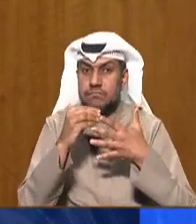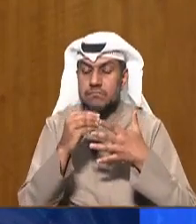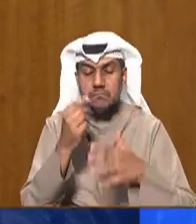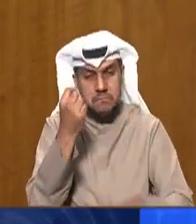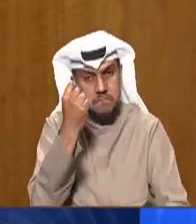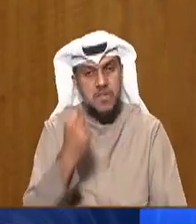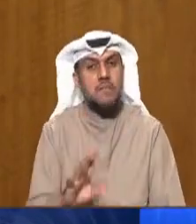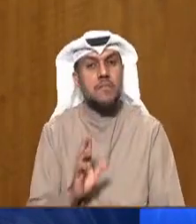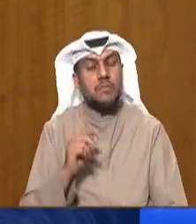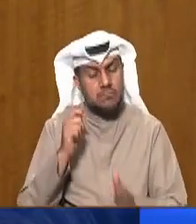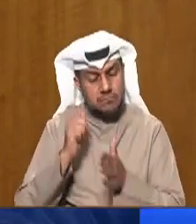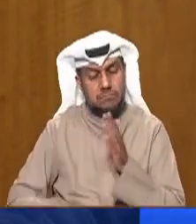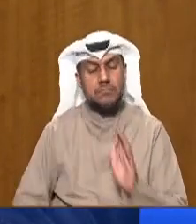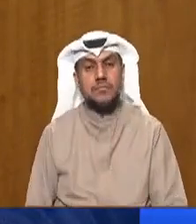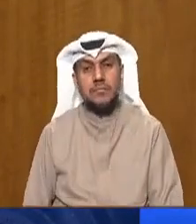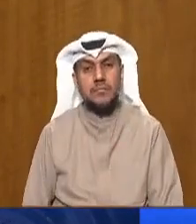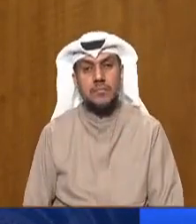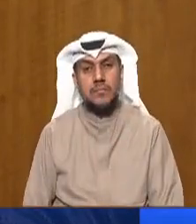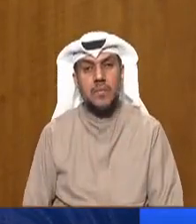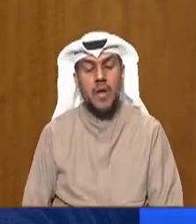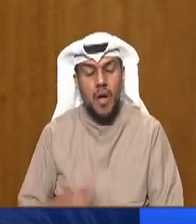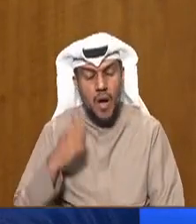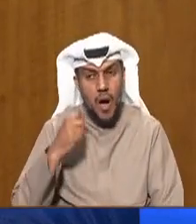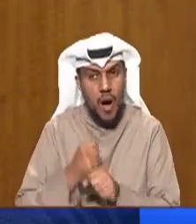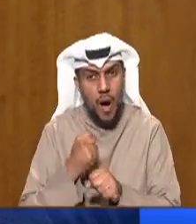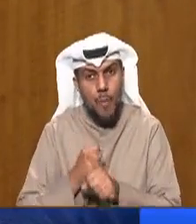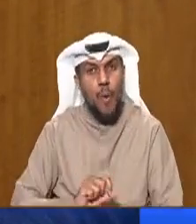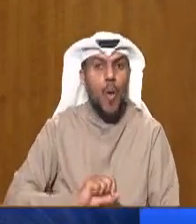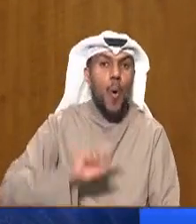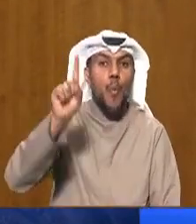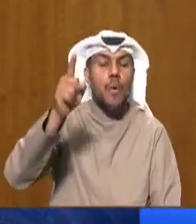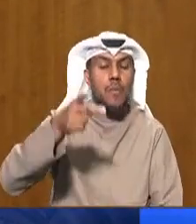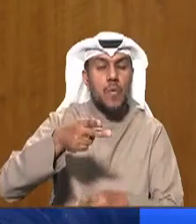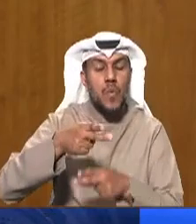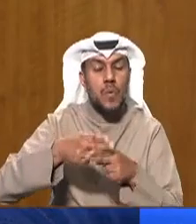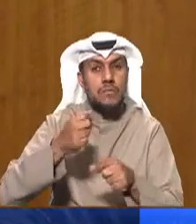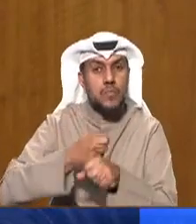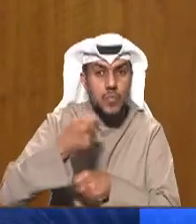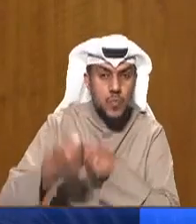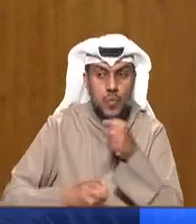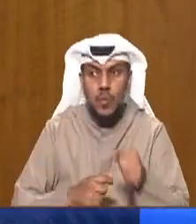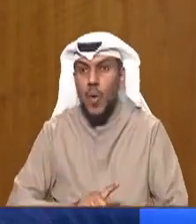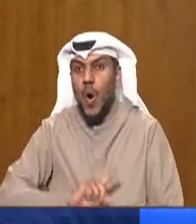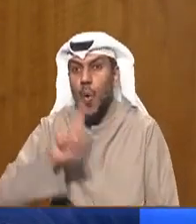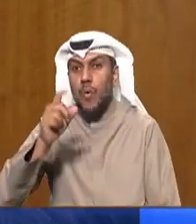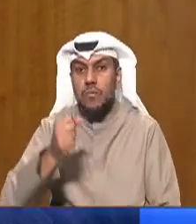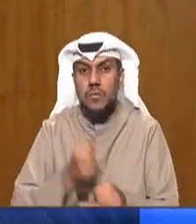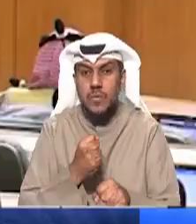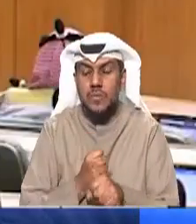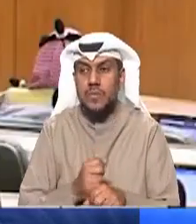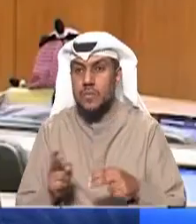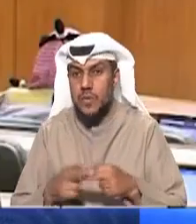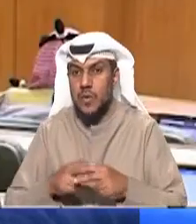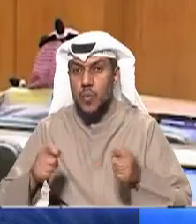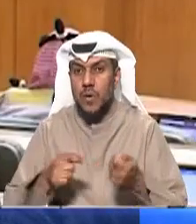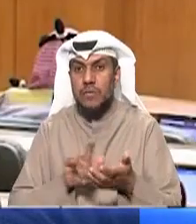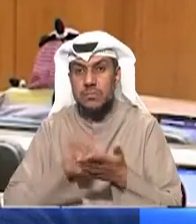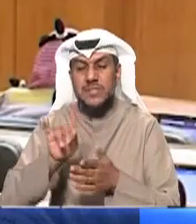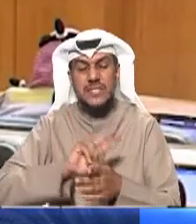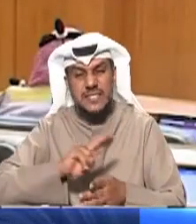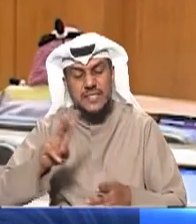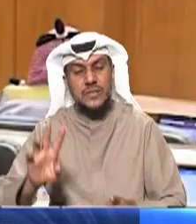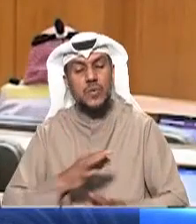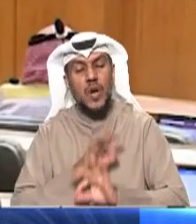مناسبة، وسبقنا المنطقة كلها في هذه الإجراءات وتبعنا بقية الدول. وقبل رفع